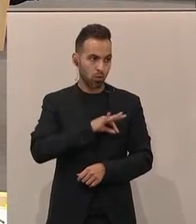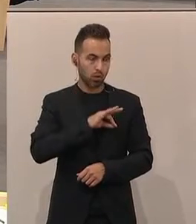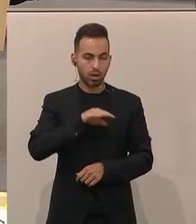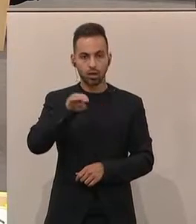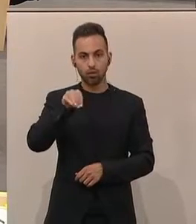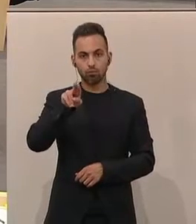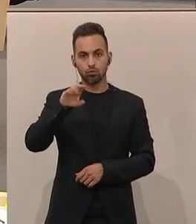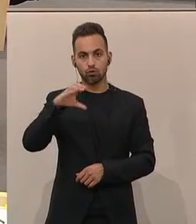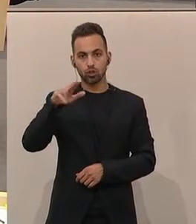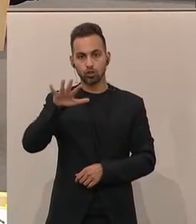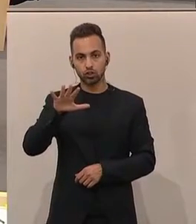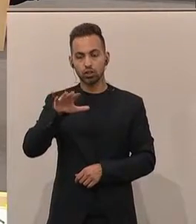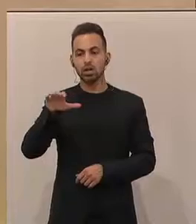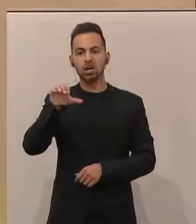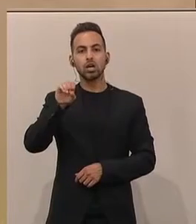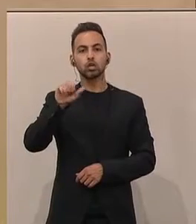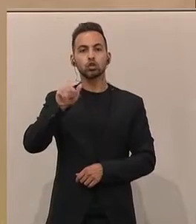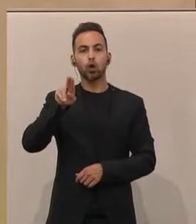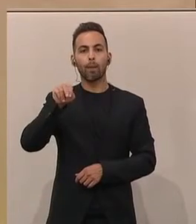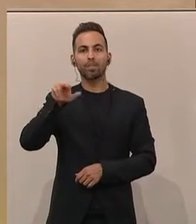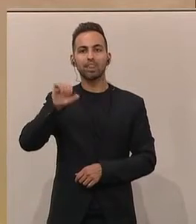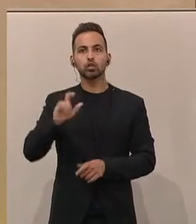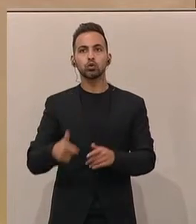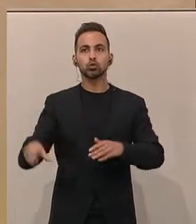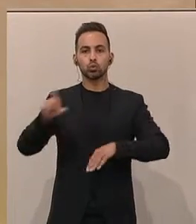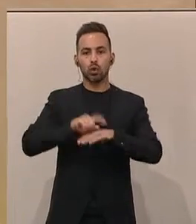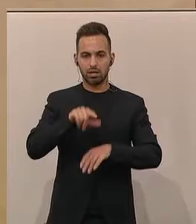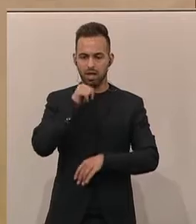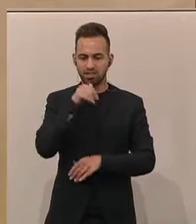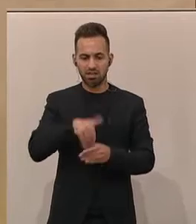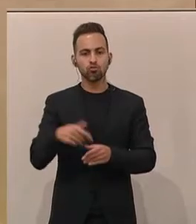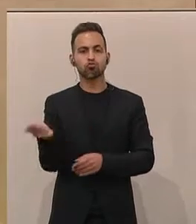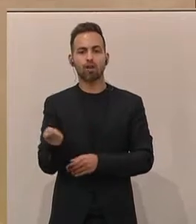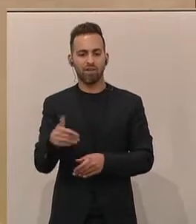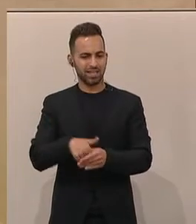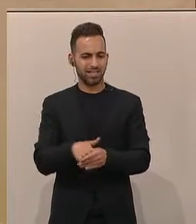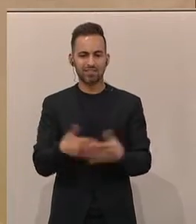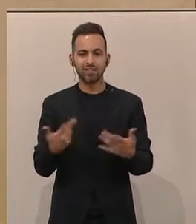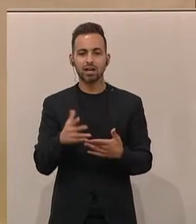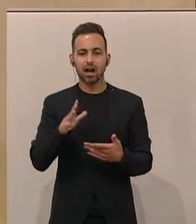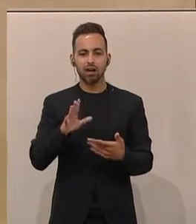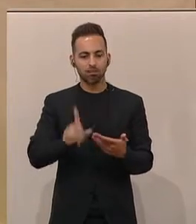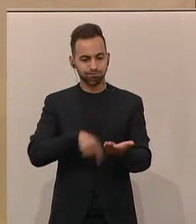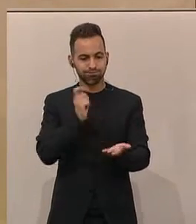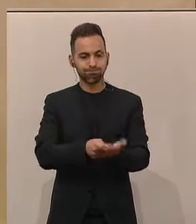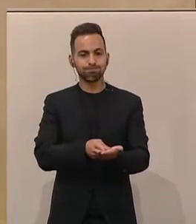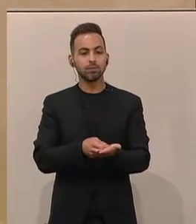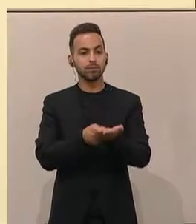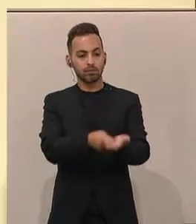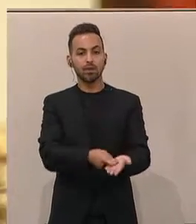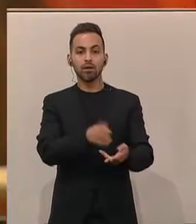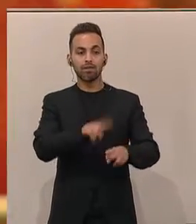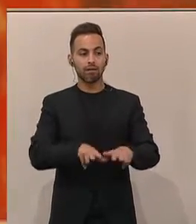Holzinger-Vogtenhofer, Säumniszuschläge sind eben keine Strafen. Säumniszuschläge sind eine Abgeltung für einen erhöhten